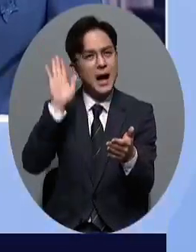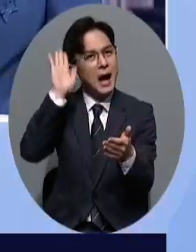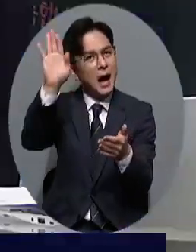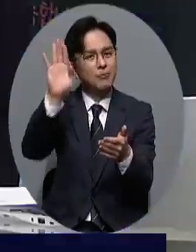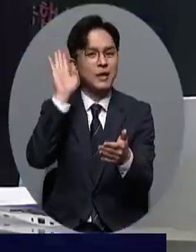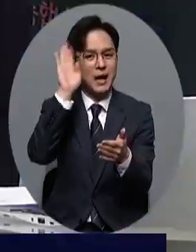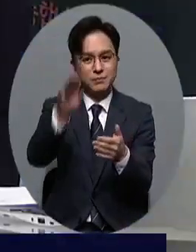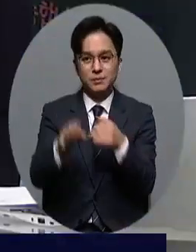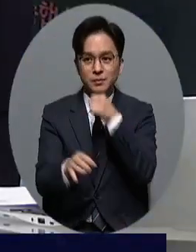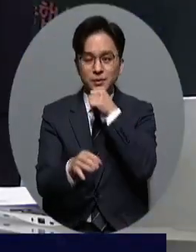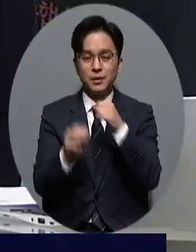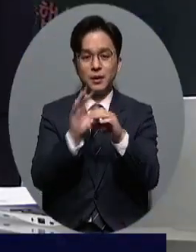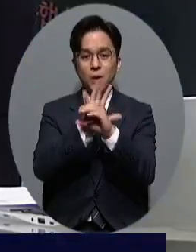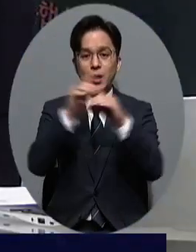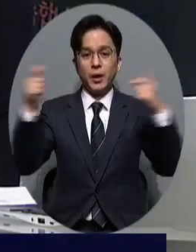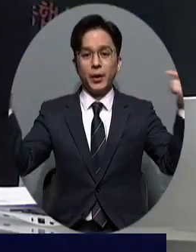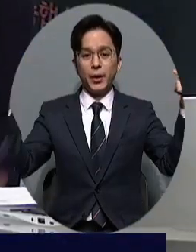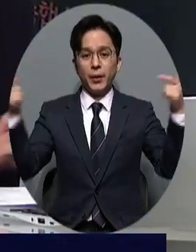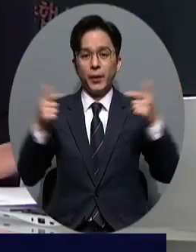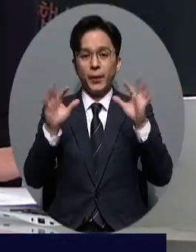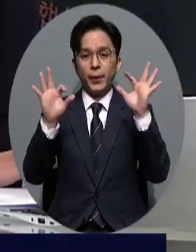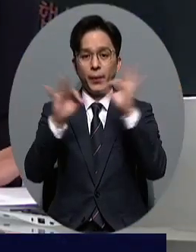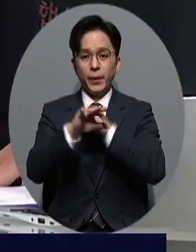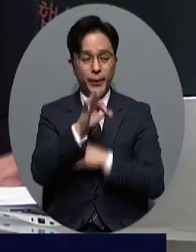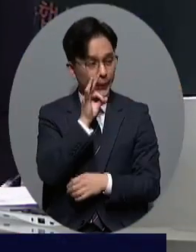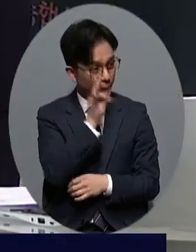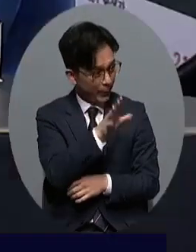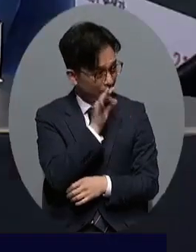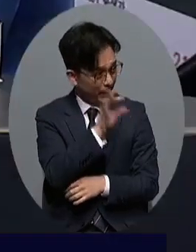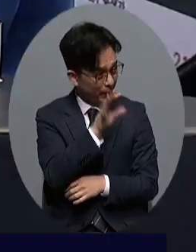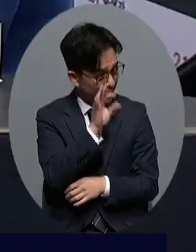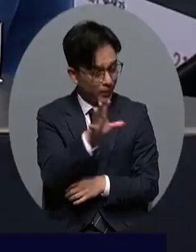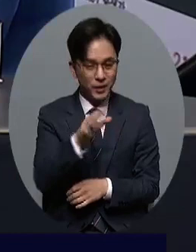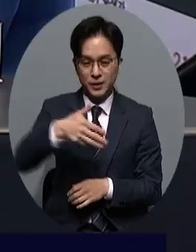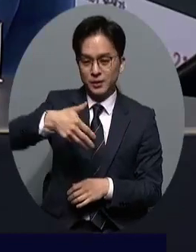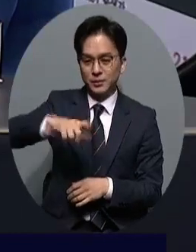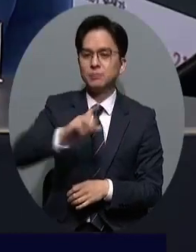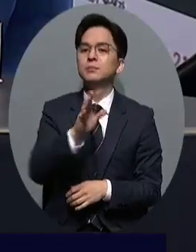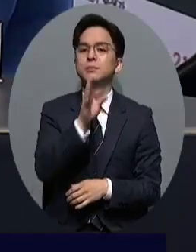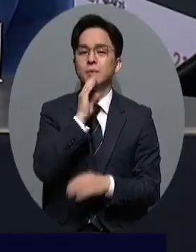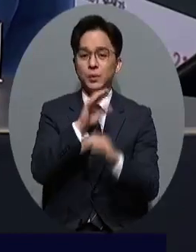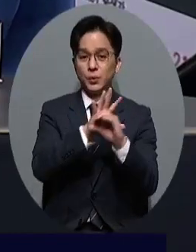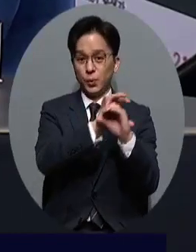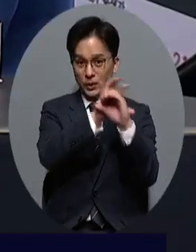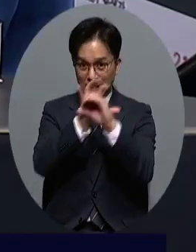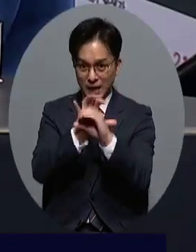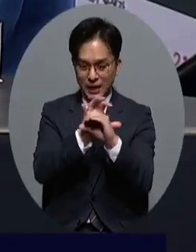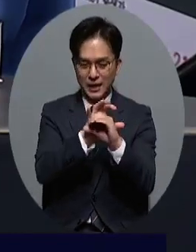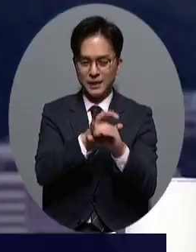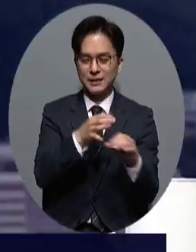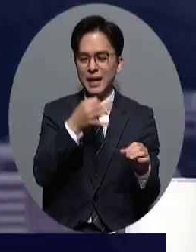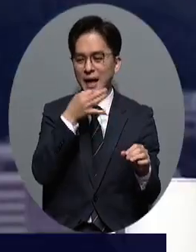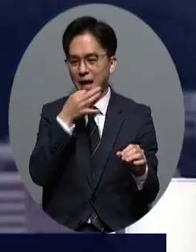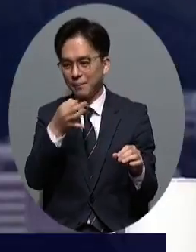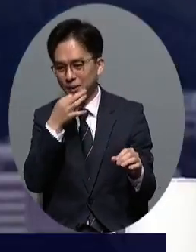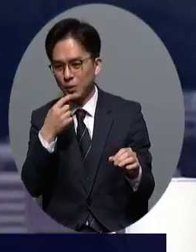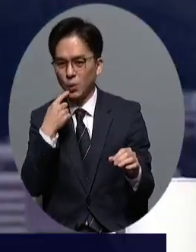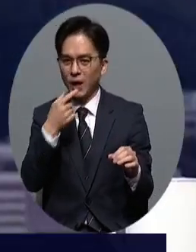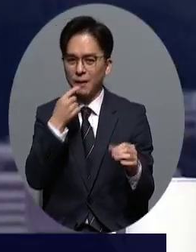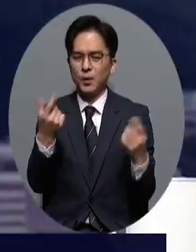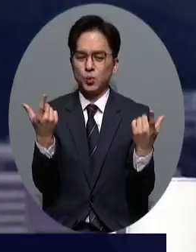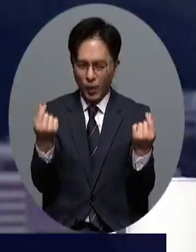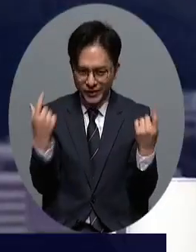코로나가 종식은 안 된다. 좀 이렇게 봐도 되는 거겠네요. 네, 코로나는 저 감기나 독감처럼 앞으로 우리와 같이 갈